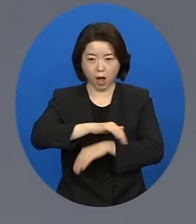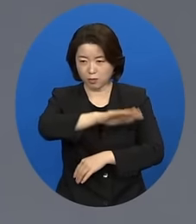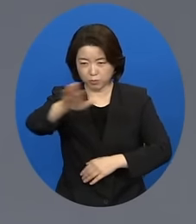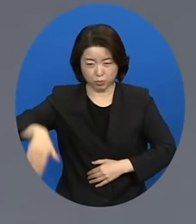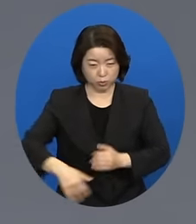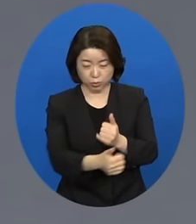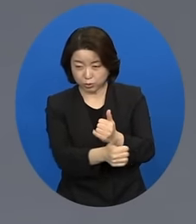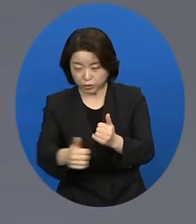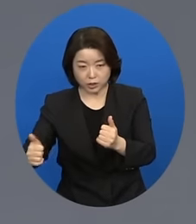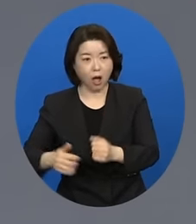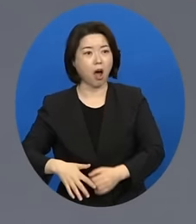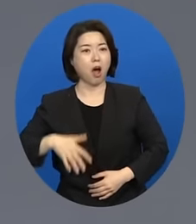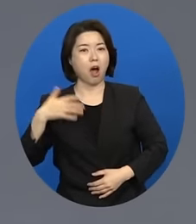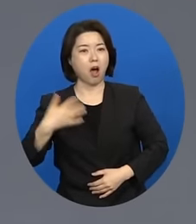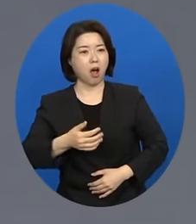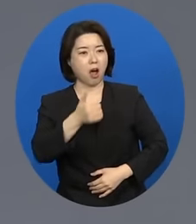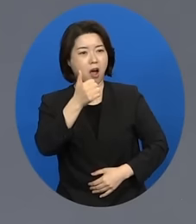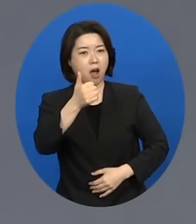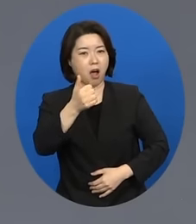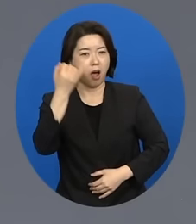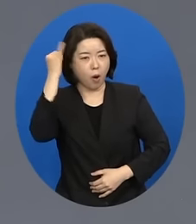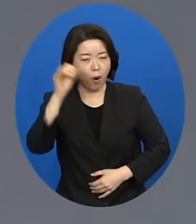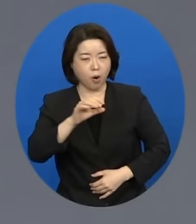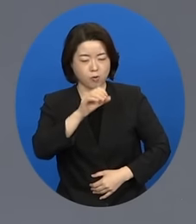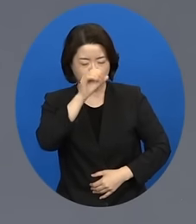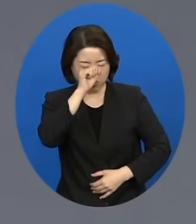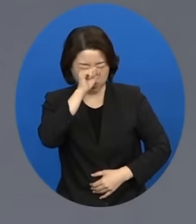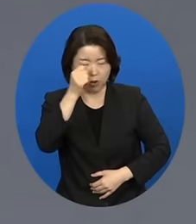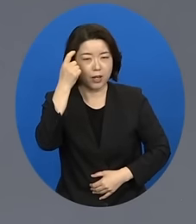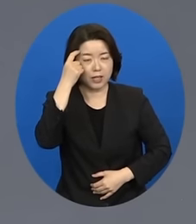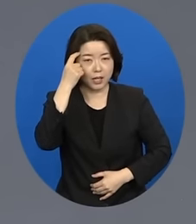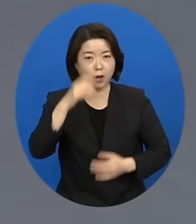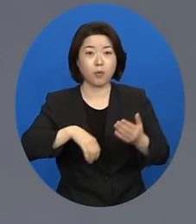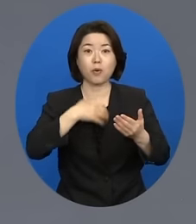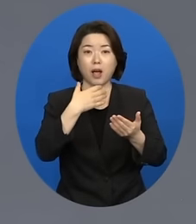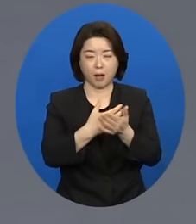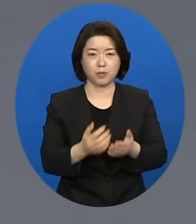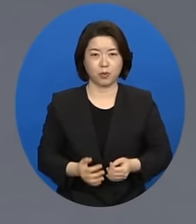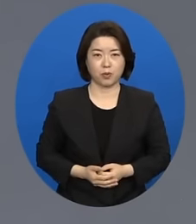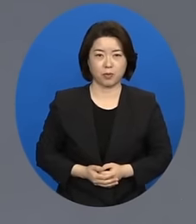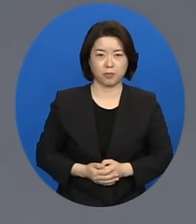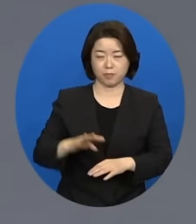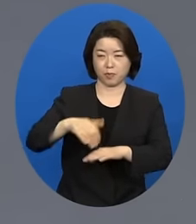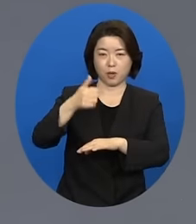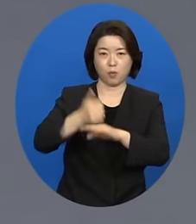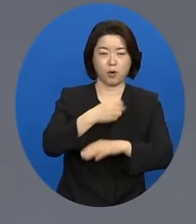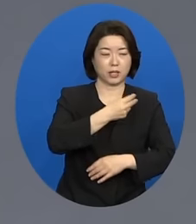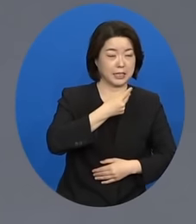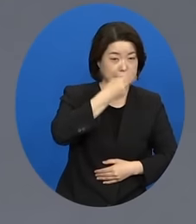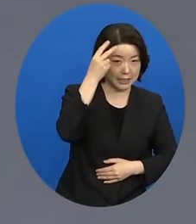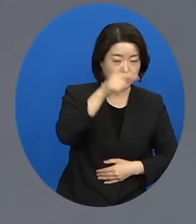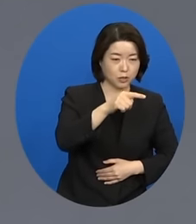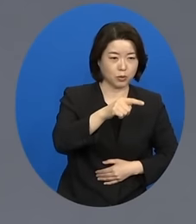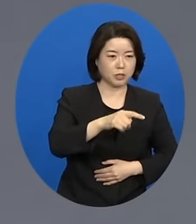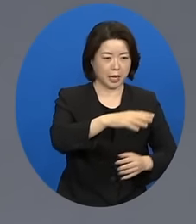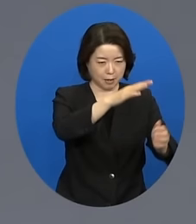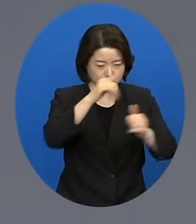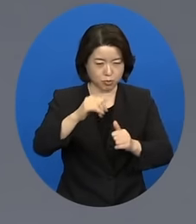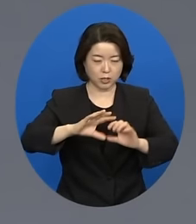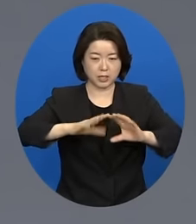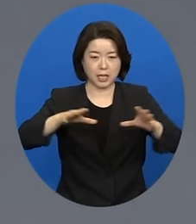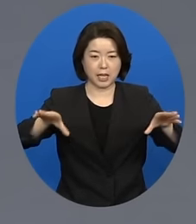그러면서 모두 좋게 여기면서 감동을 받습니다. 그리고 바로는 요셉을 애굽의 총리로 삼게